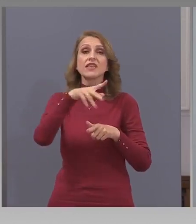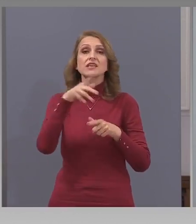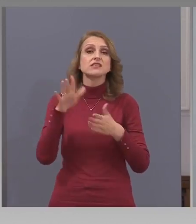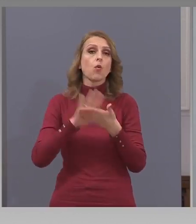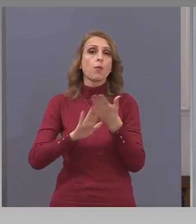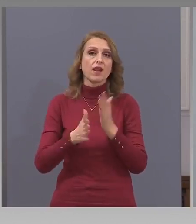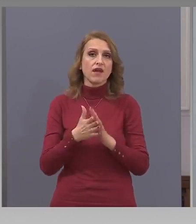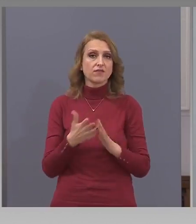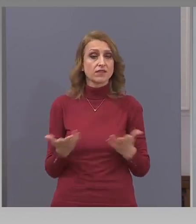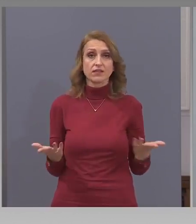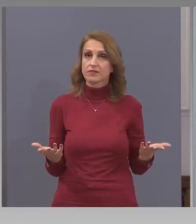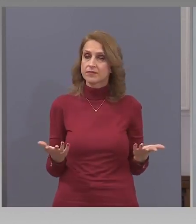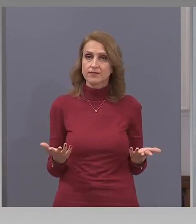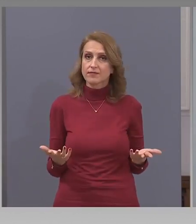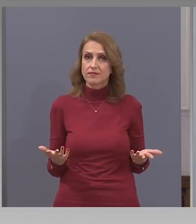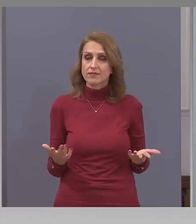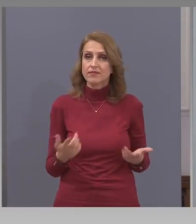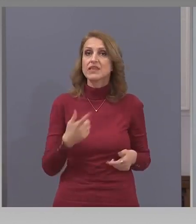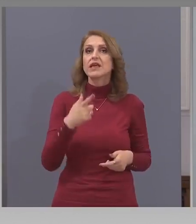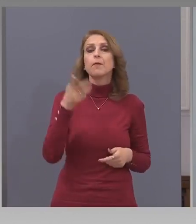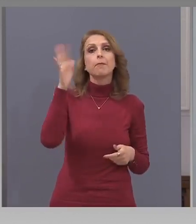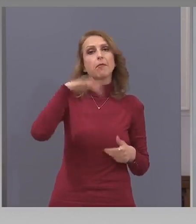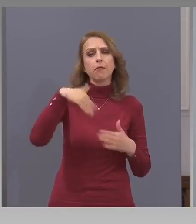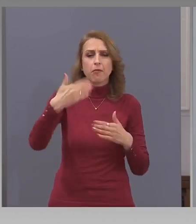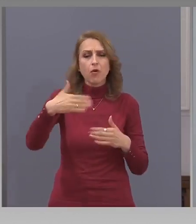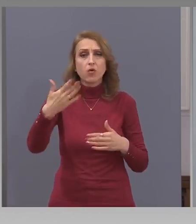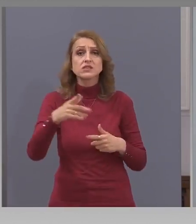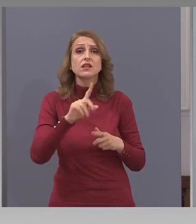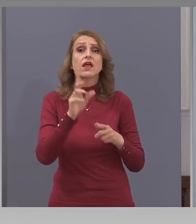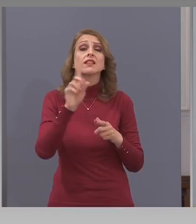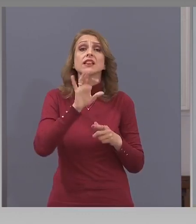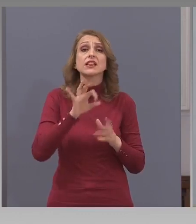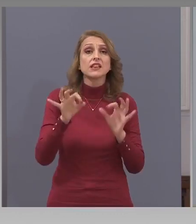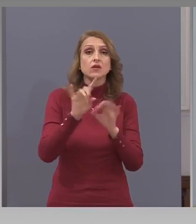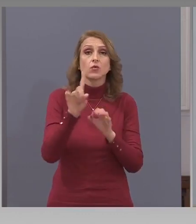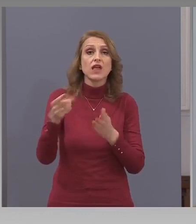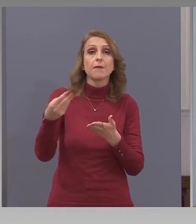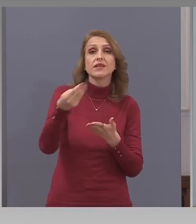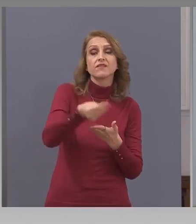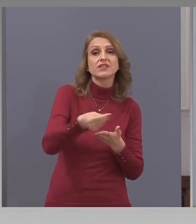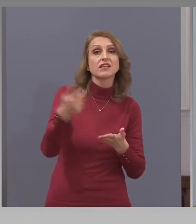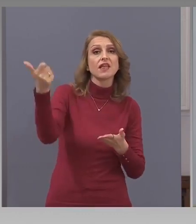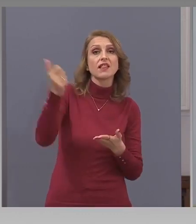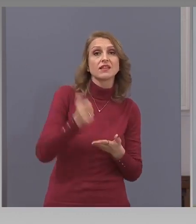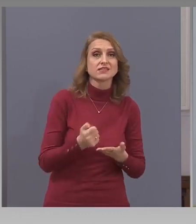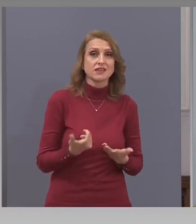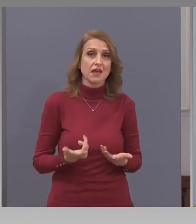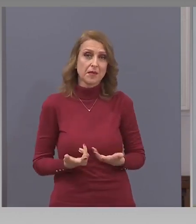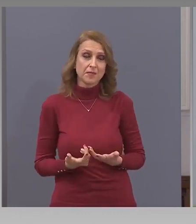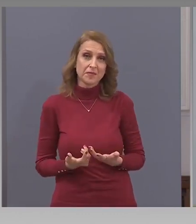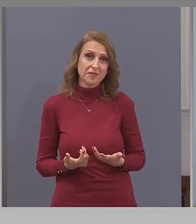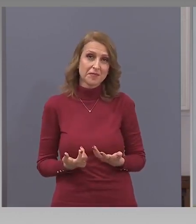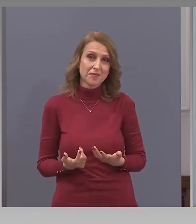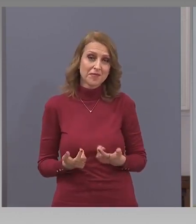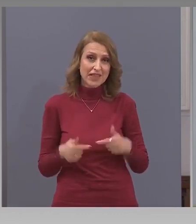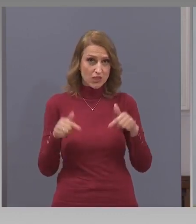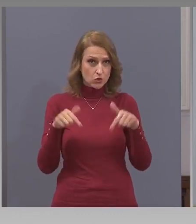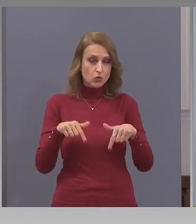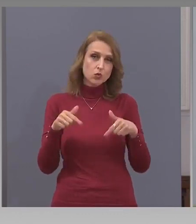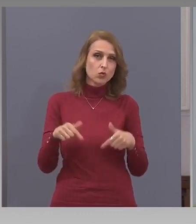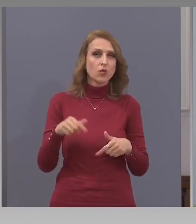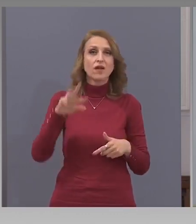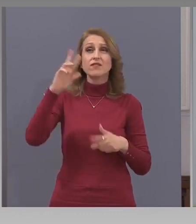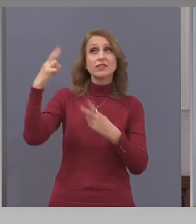да вземем на такива условия, които бихме взели сега. Отвънка ни наблюдават. Ми тука тези